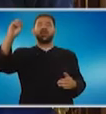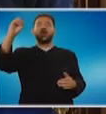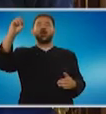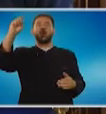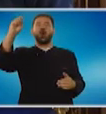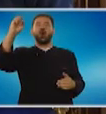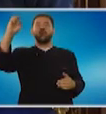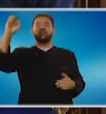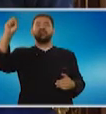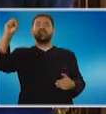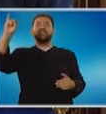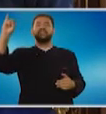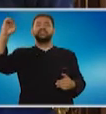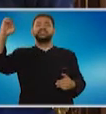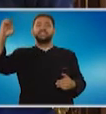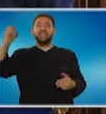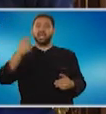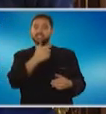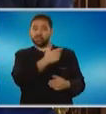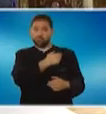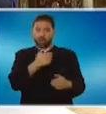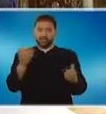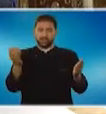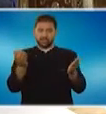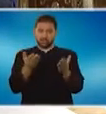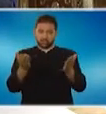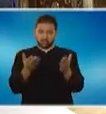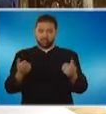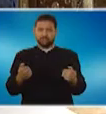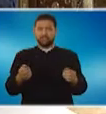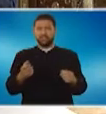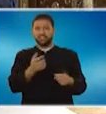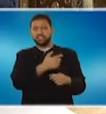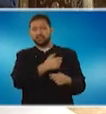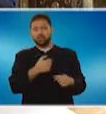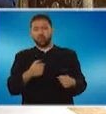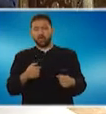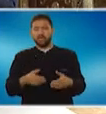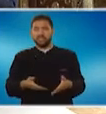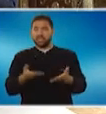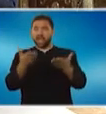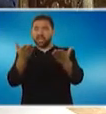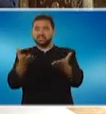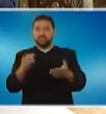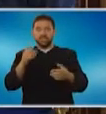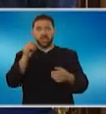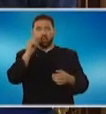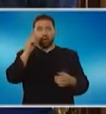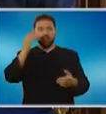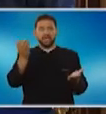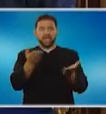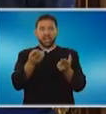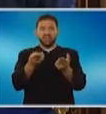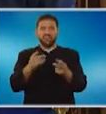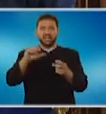a acelei persoane, să poată citi și să poată transmite către credincioși ceea ce ar trebui,